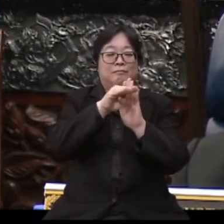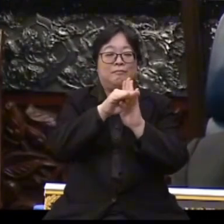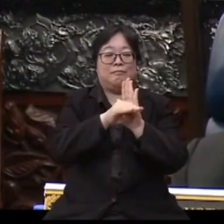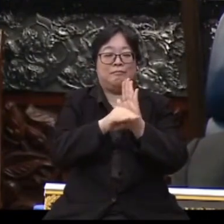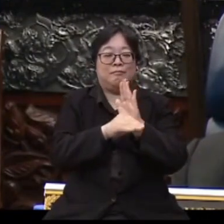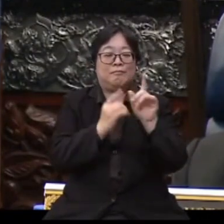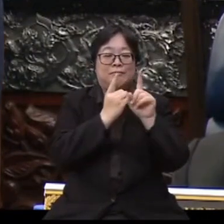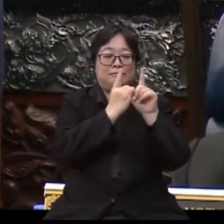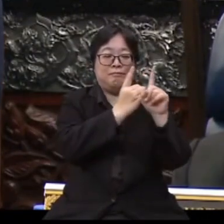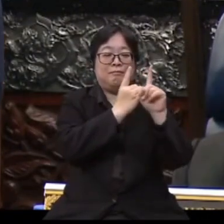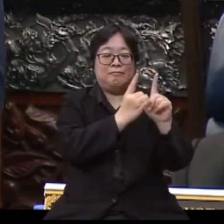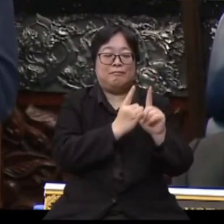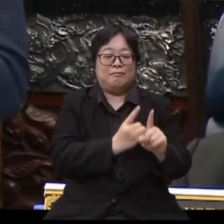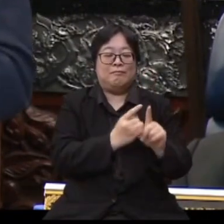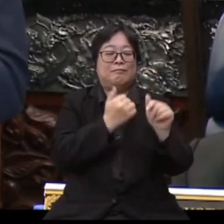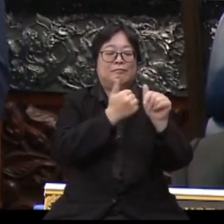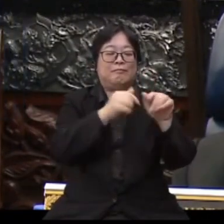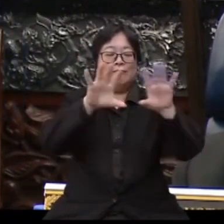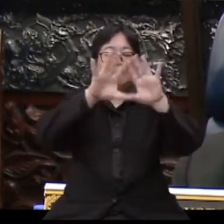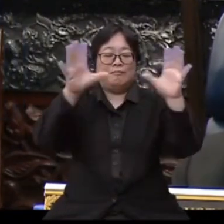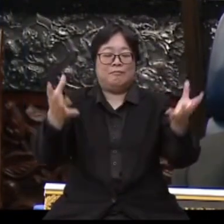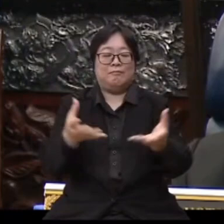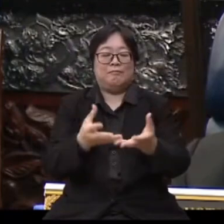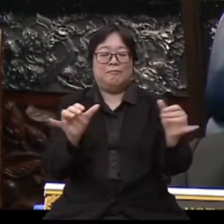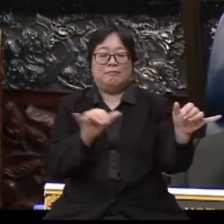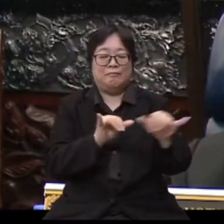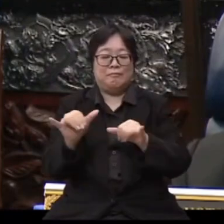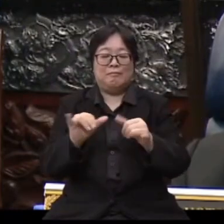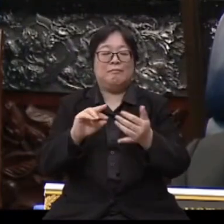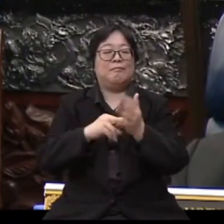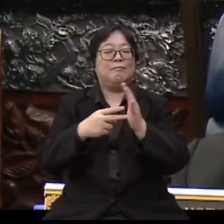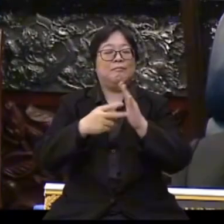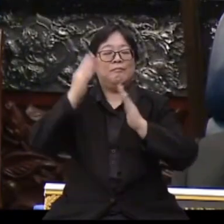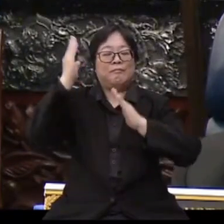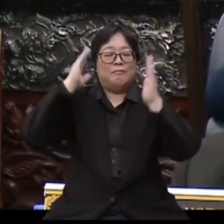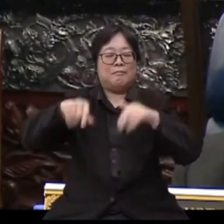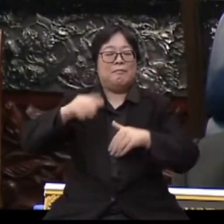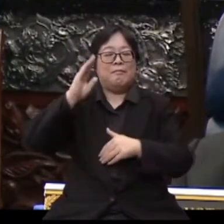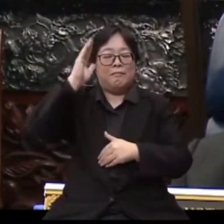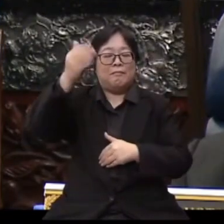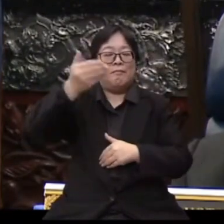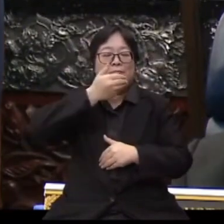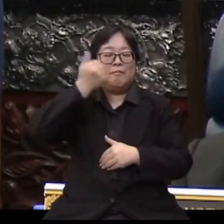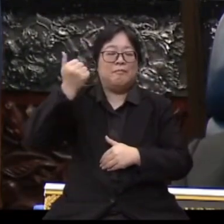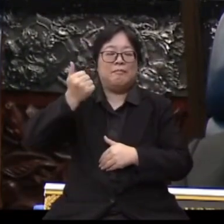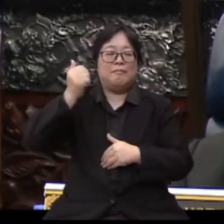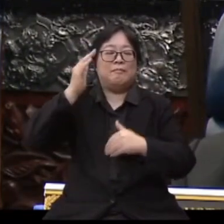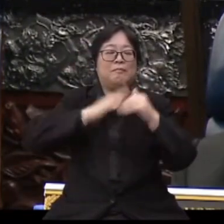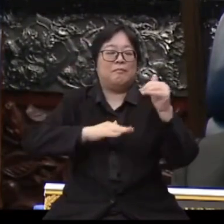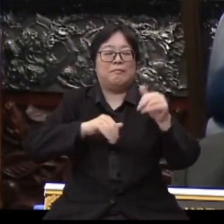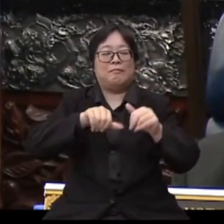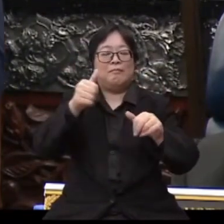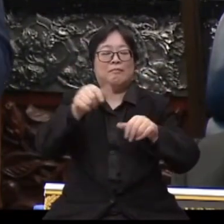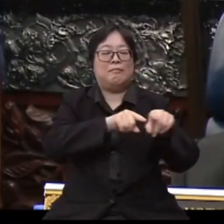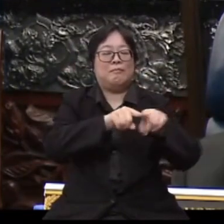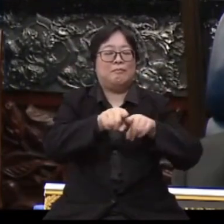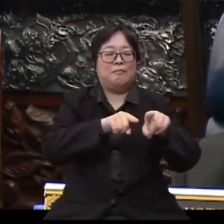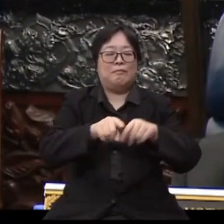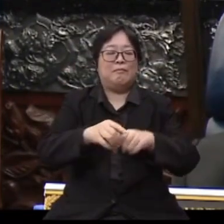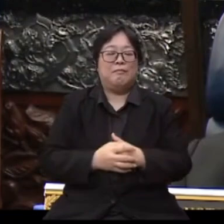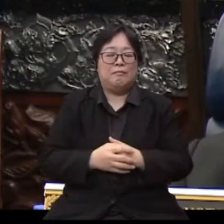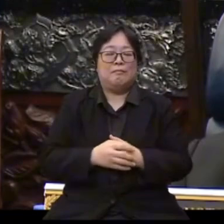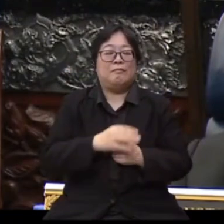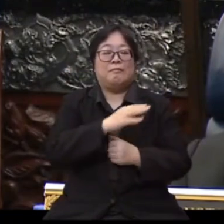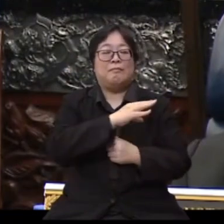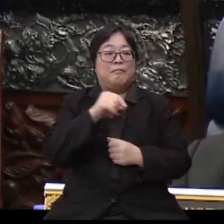kepada peraturan-peraturan antarabangsa ini akan meletakkan kita lebih baik berbanding dengan pesaing-pesaing kita. Dan